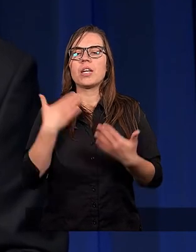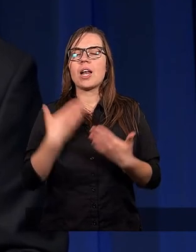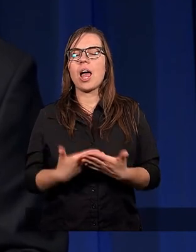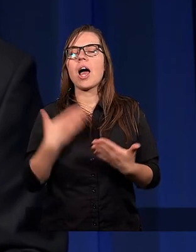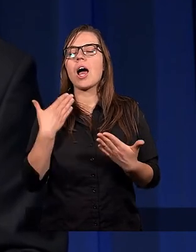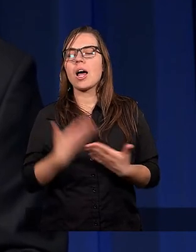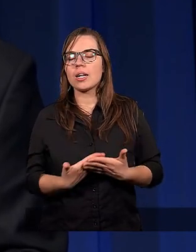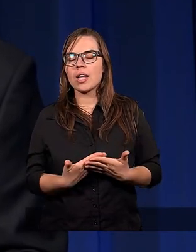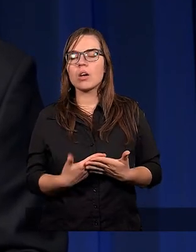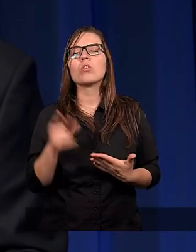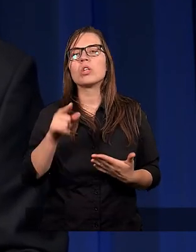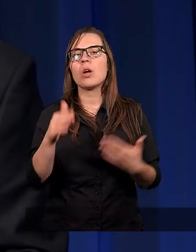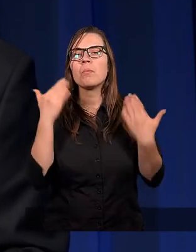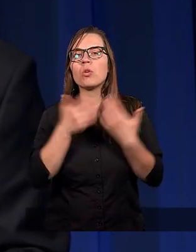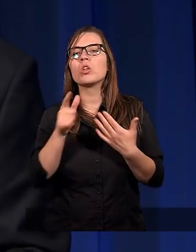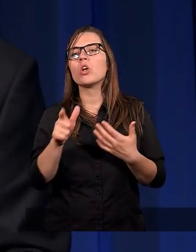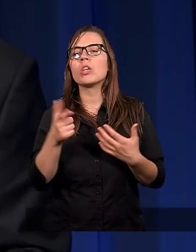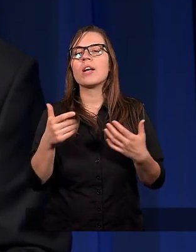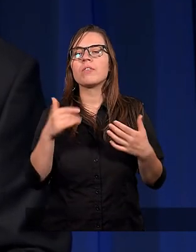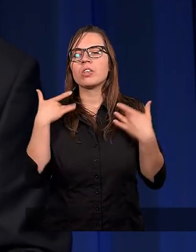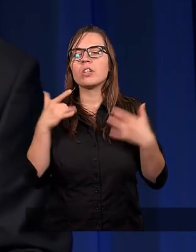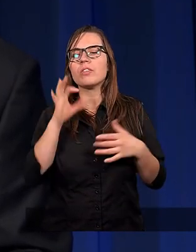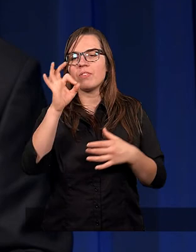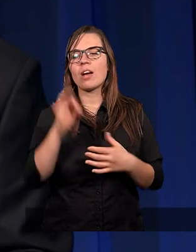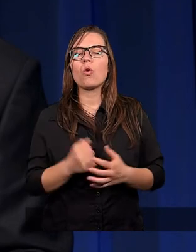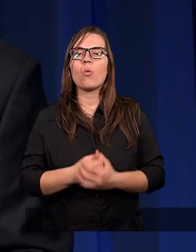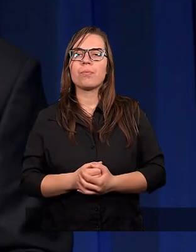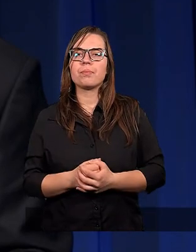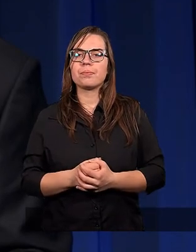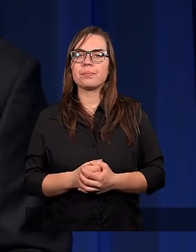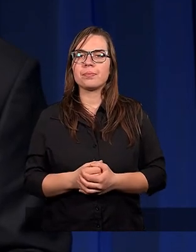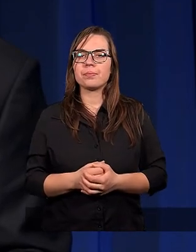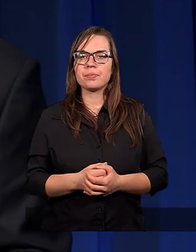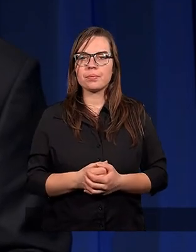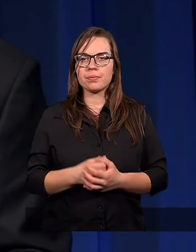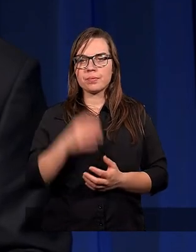Dlatego, żeś nie poznało czasu nawiedzenia swego.